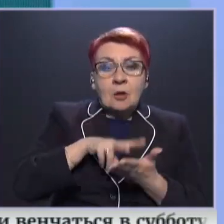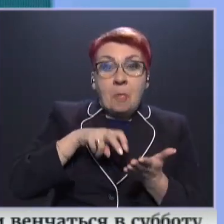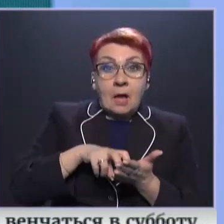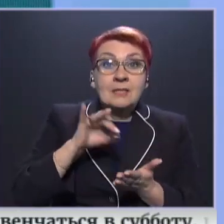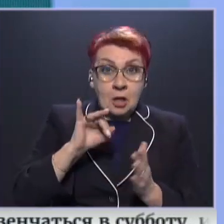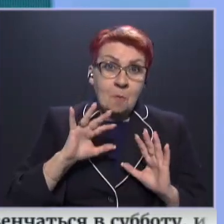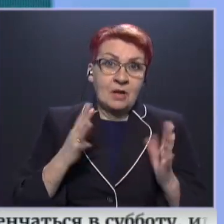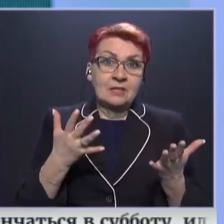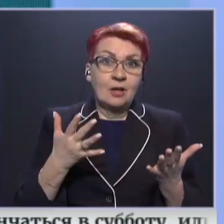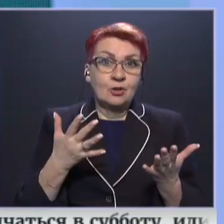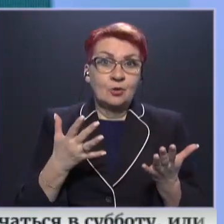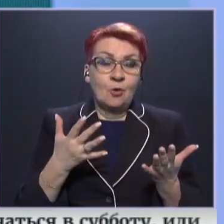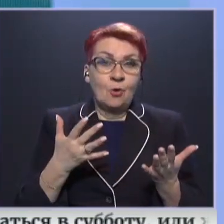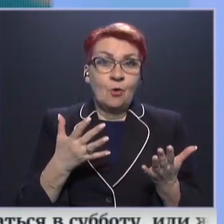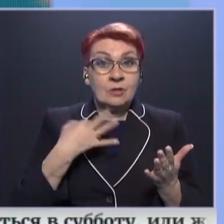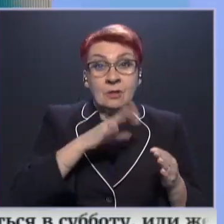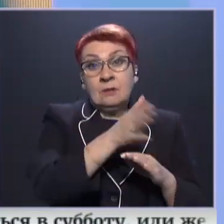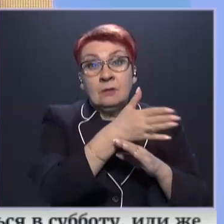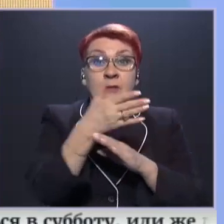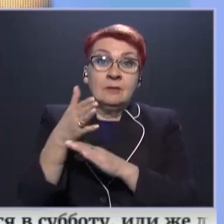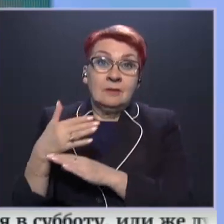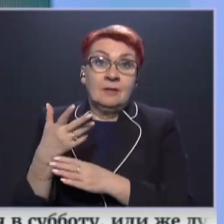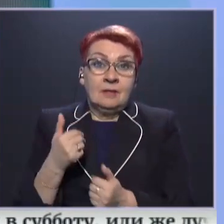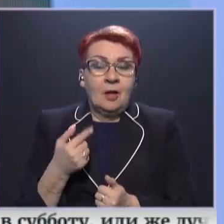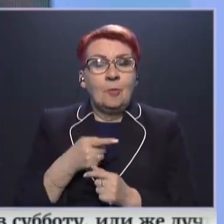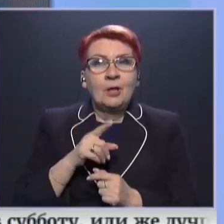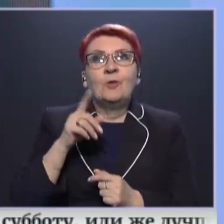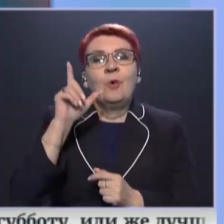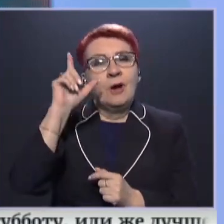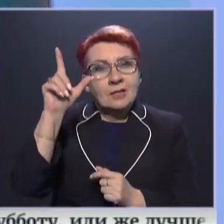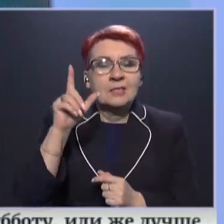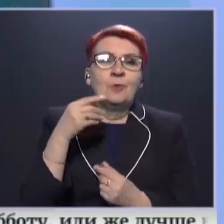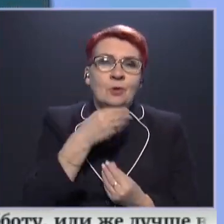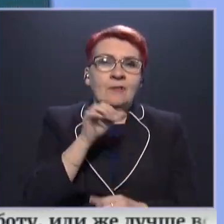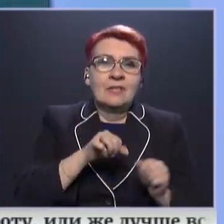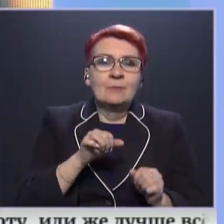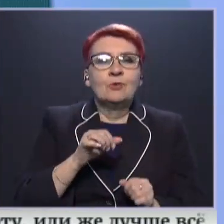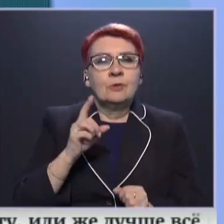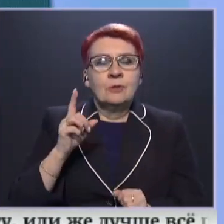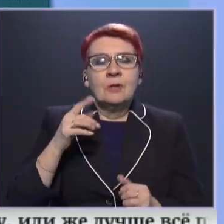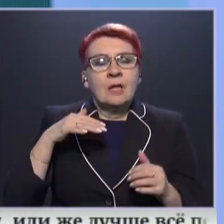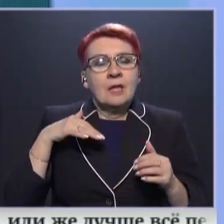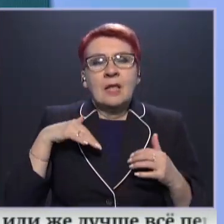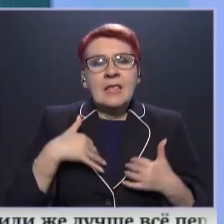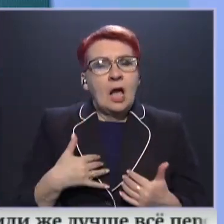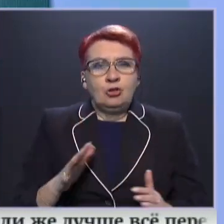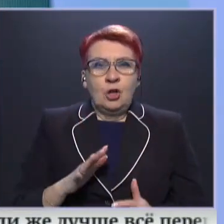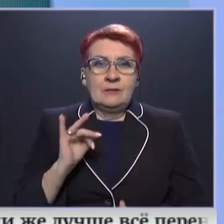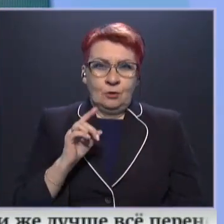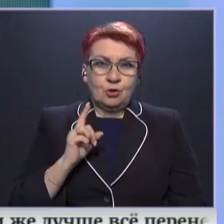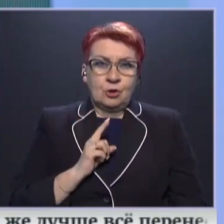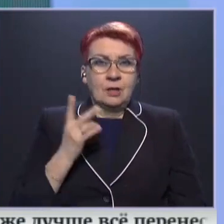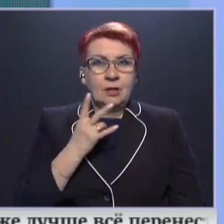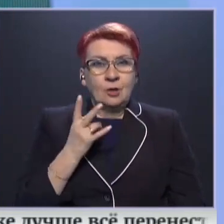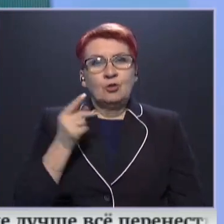произошло. Это значит, что Бог учит нас все-таки не отчаиваться и ждать. Потому что есть, ну,